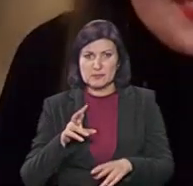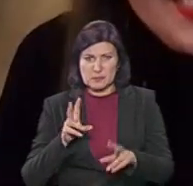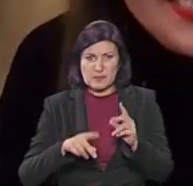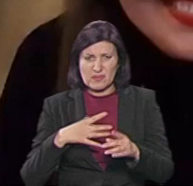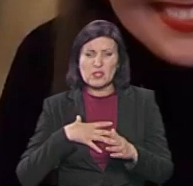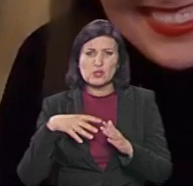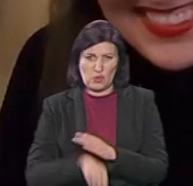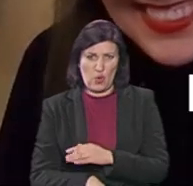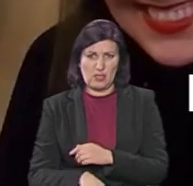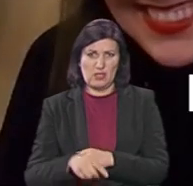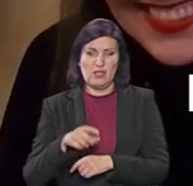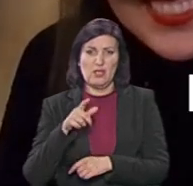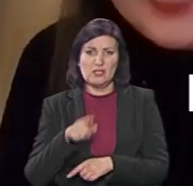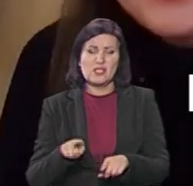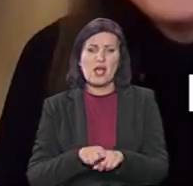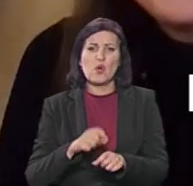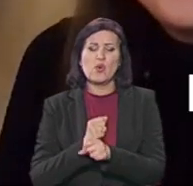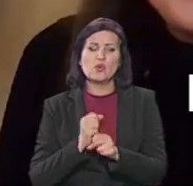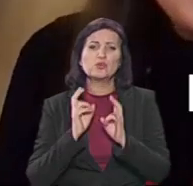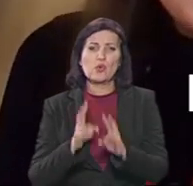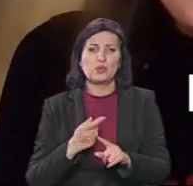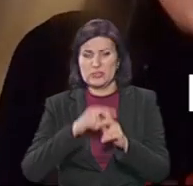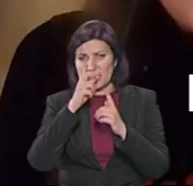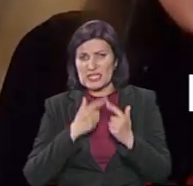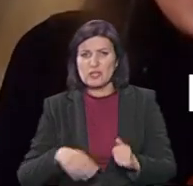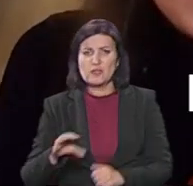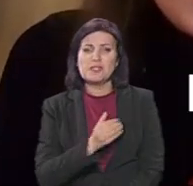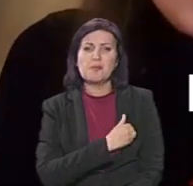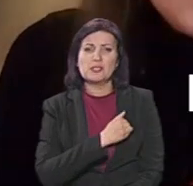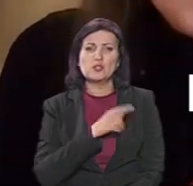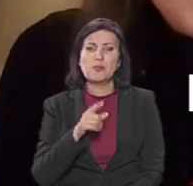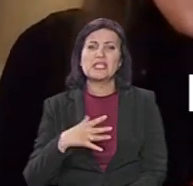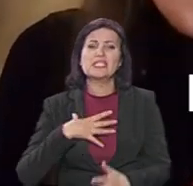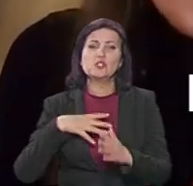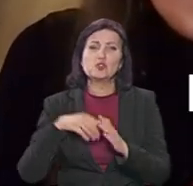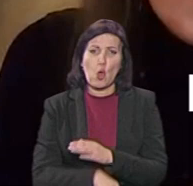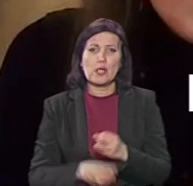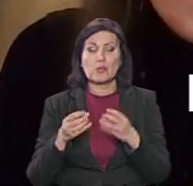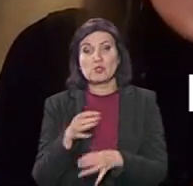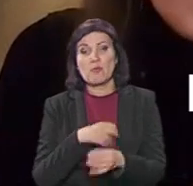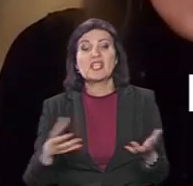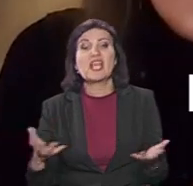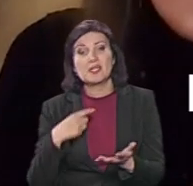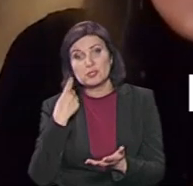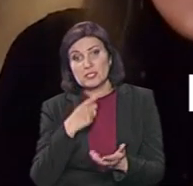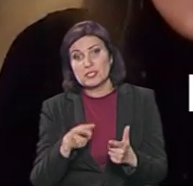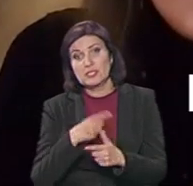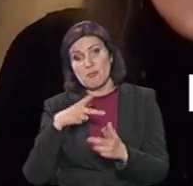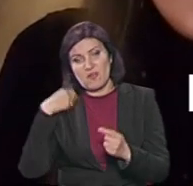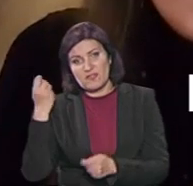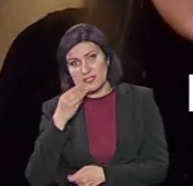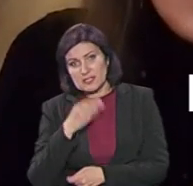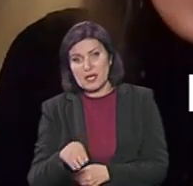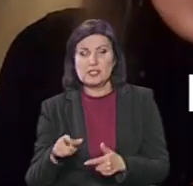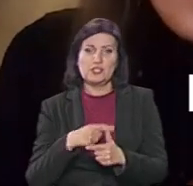здох, розумієш? Ти робиш таку шкоду цій країні, що всі бажають, щоб ти здох, і просто обговорюють, яким чином. Чи те повісять